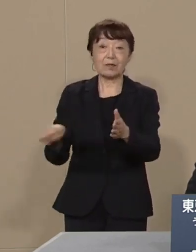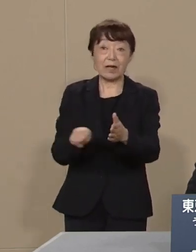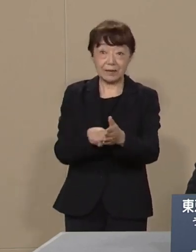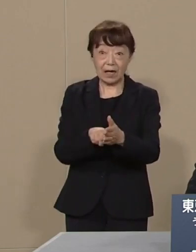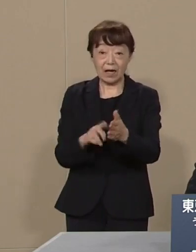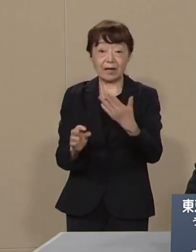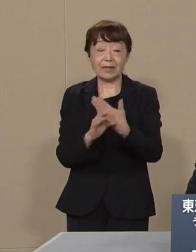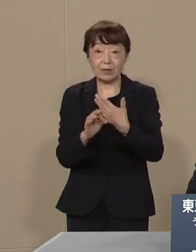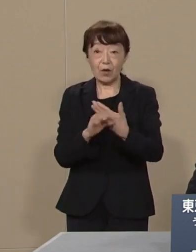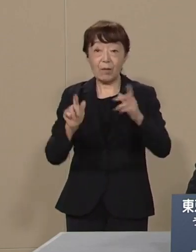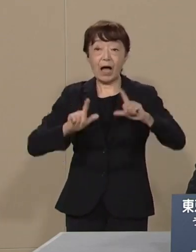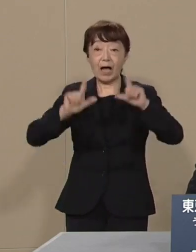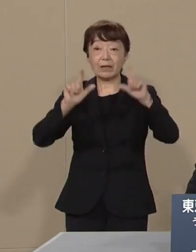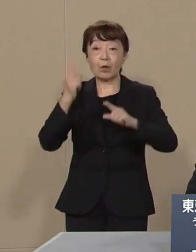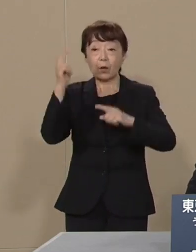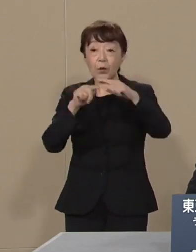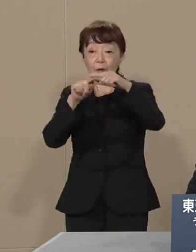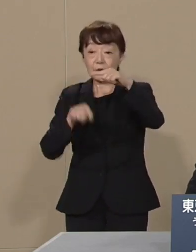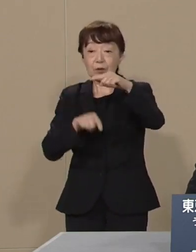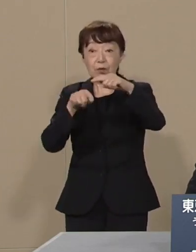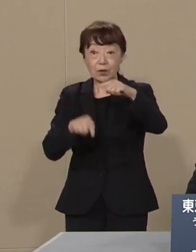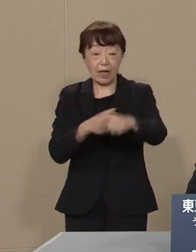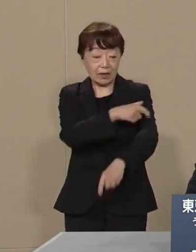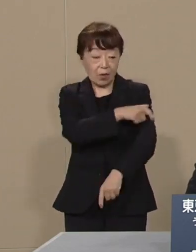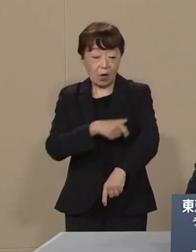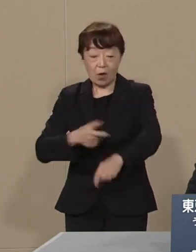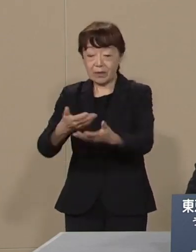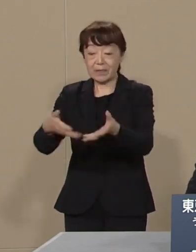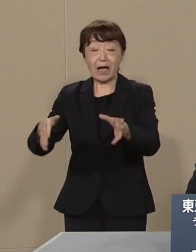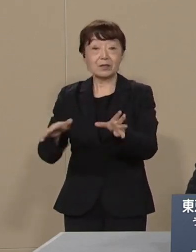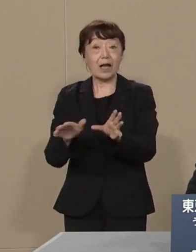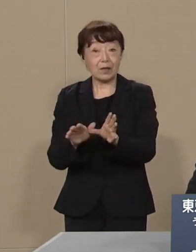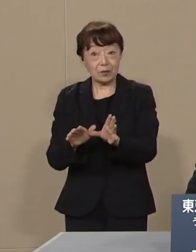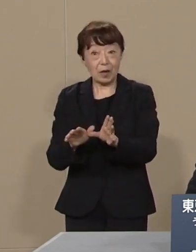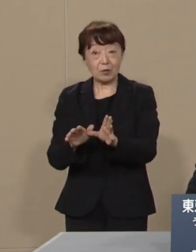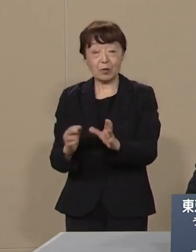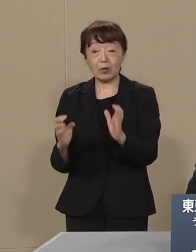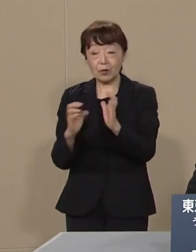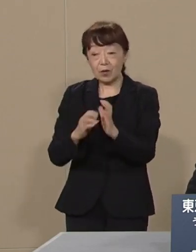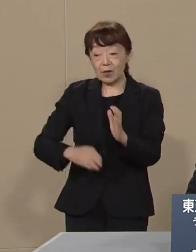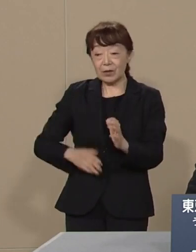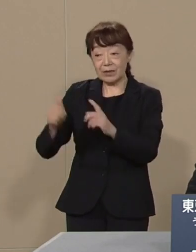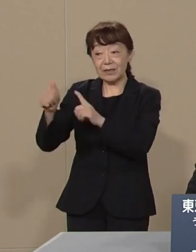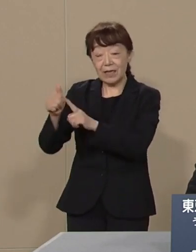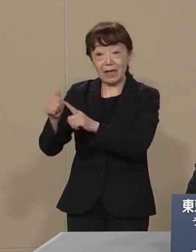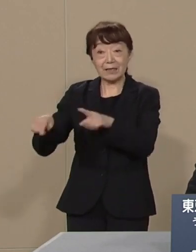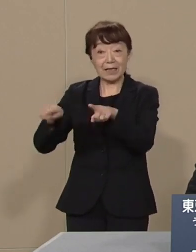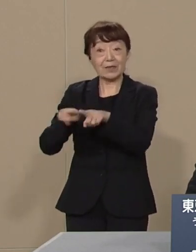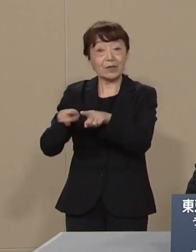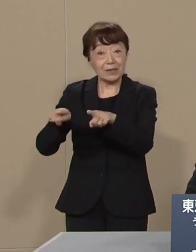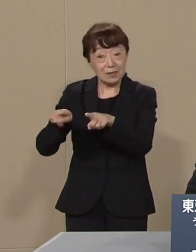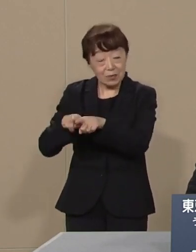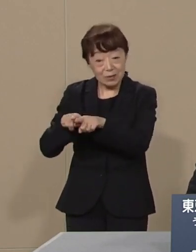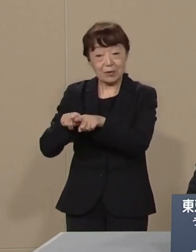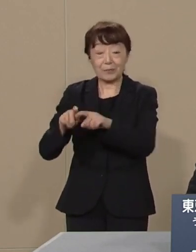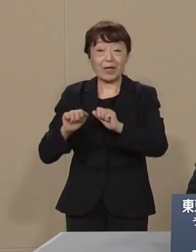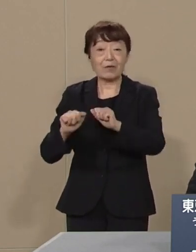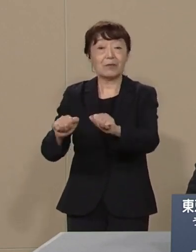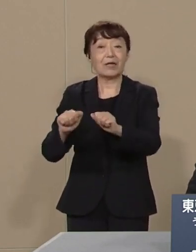内にある記者クラブこれも17年前に石原さんと一緒に解放者とこういうようなこともあり